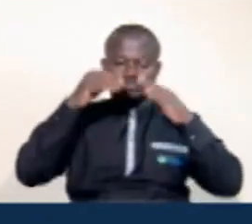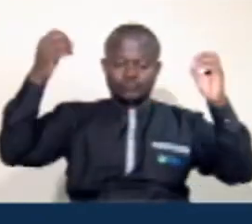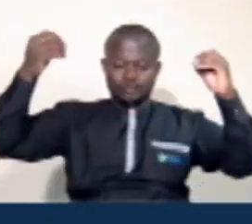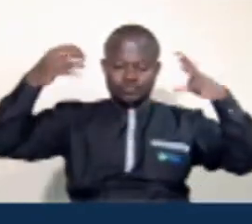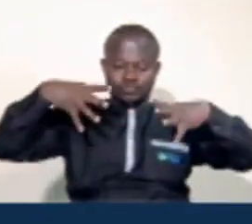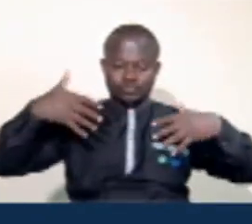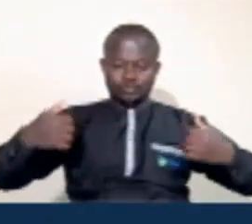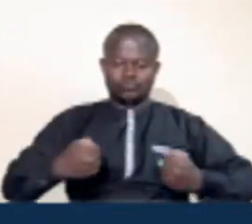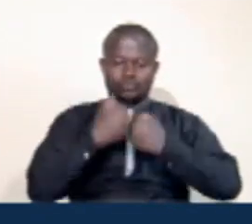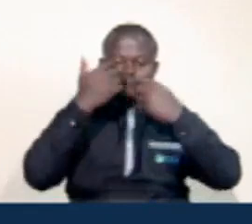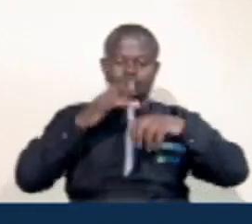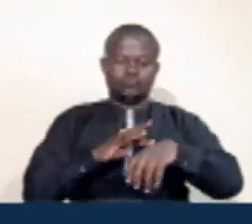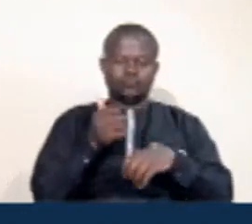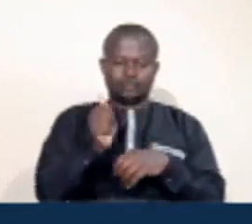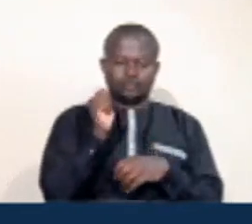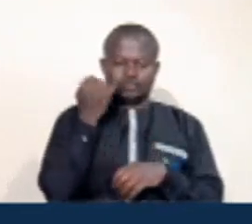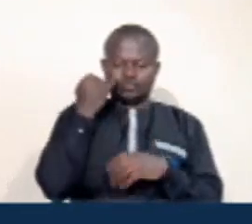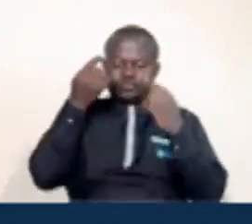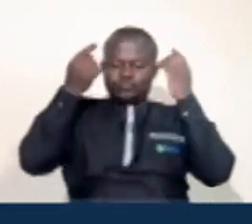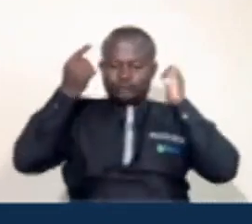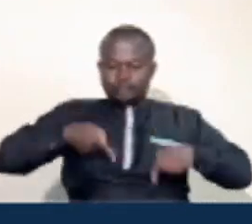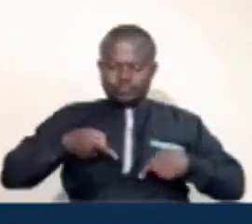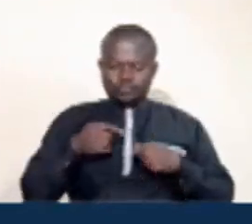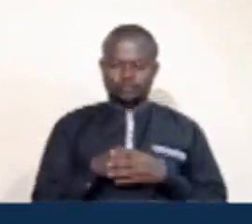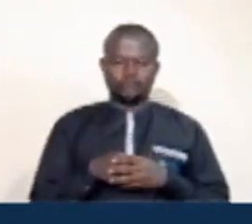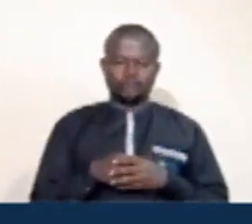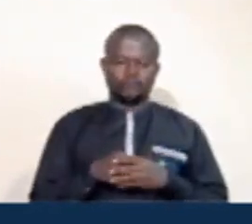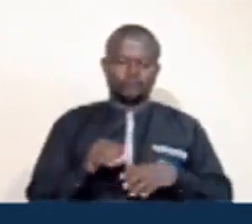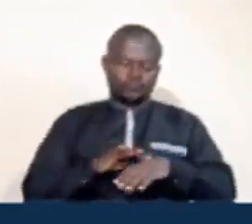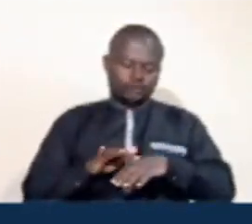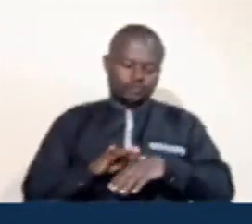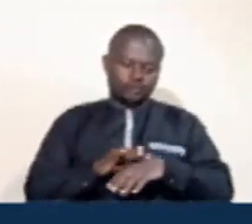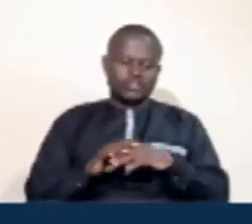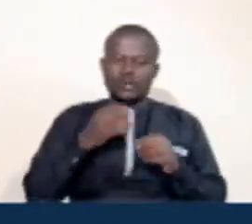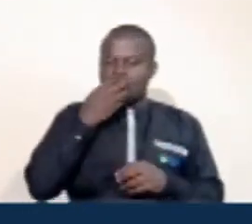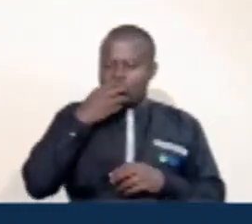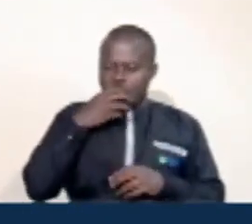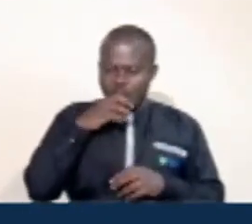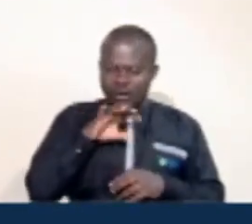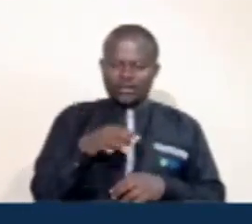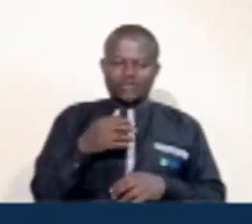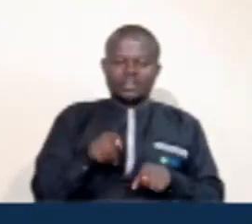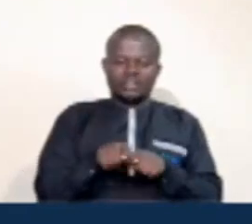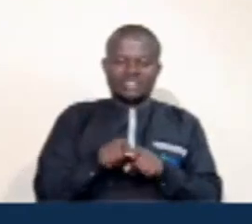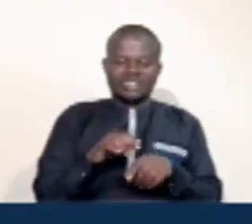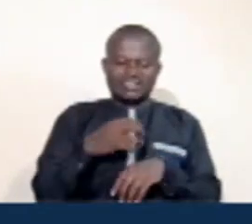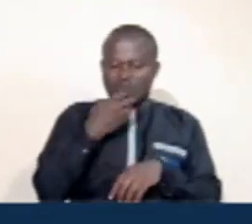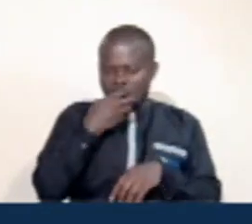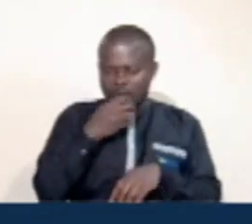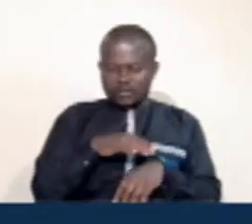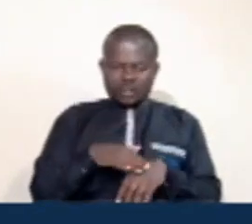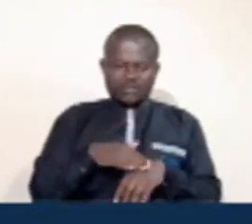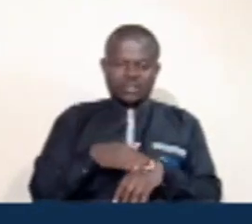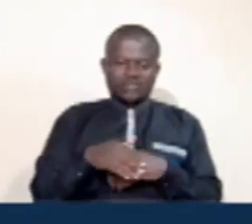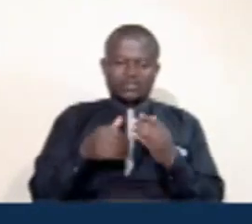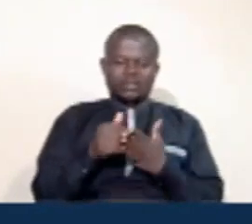ingaruka zikomeye ku ruhu rwabo iyo ringezeho umubiri uhita ugira ubushyukokera ukamera nk'umuntu wahiye cyangwa se nyine